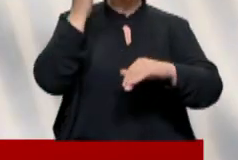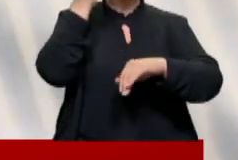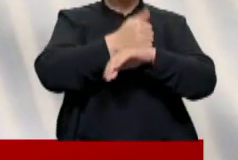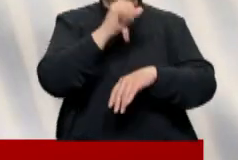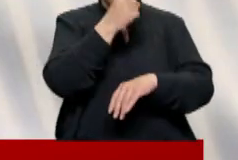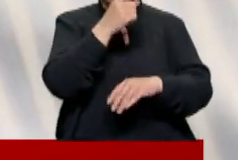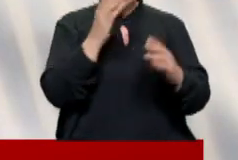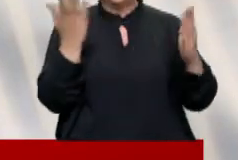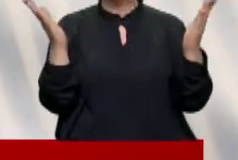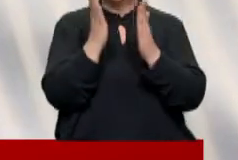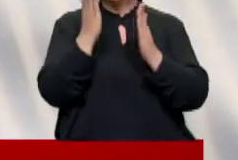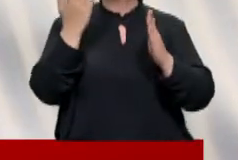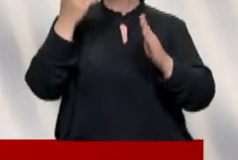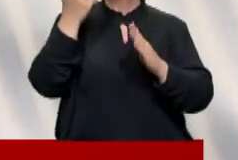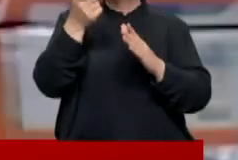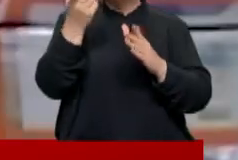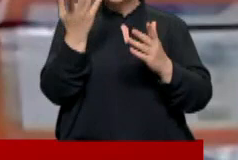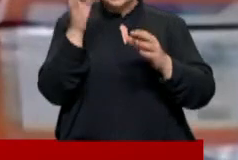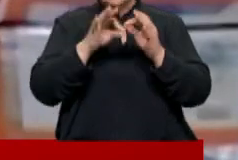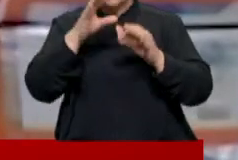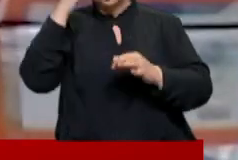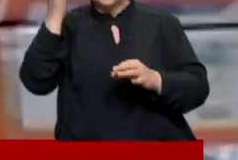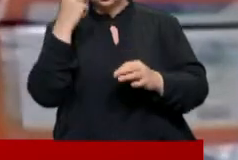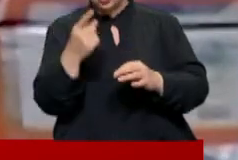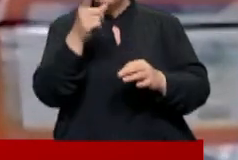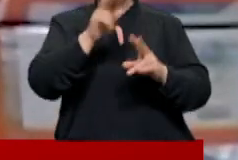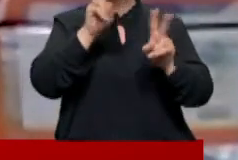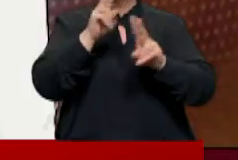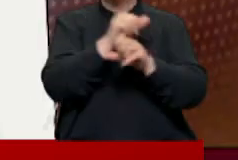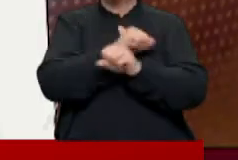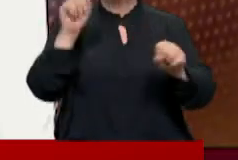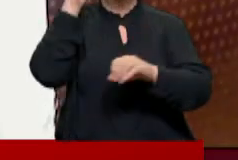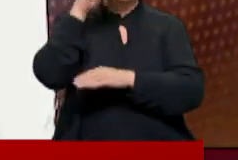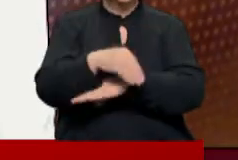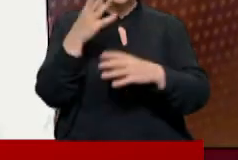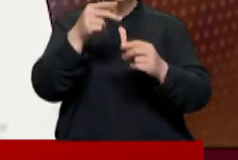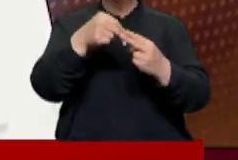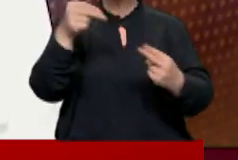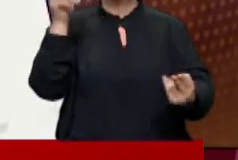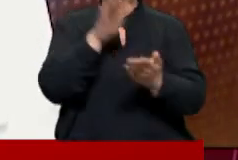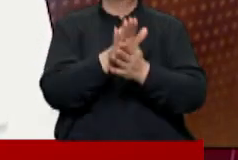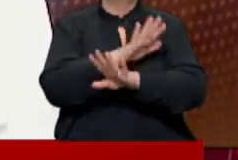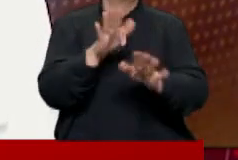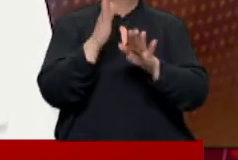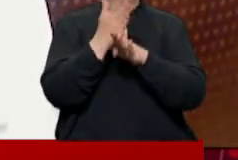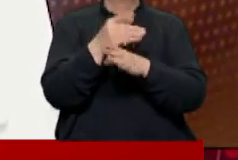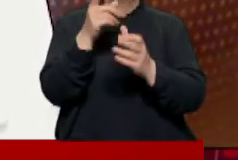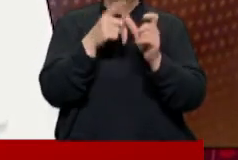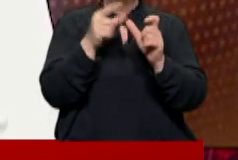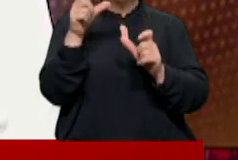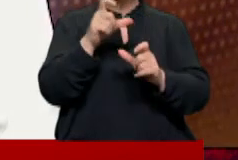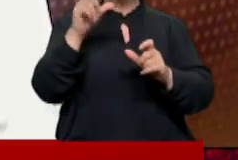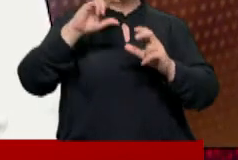ekonomistlere göre hükümetin cari fazlayı hedefleyen yeni ekonomi modeli iflas etti. Bu hikaye sona erdi. İşte Şubat ayında Dünya